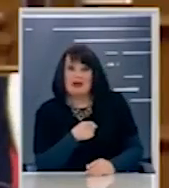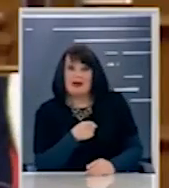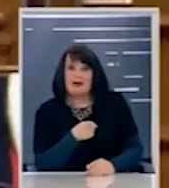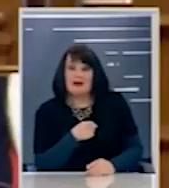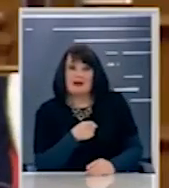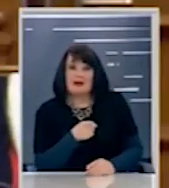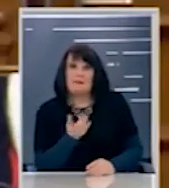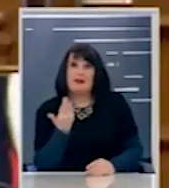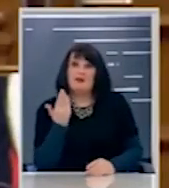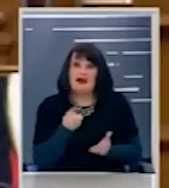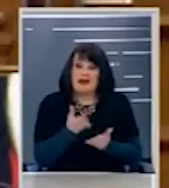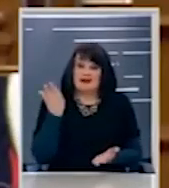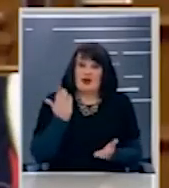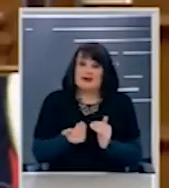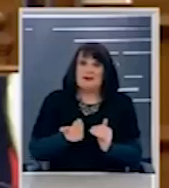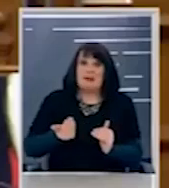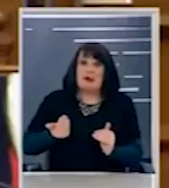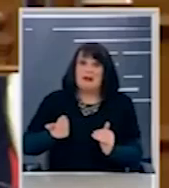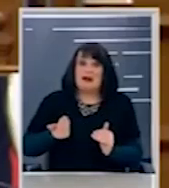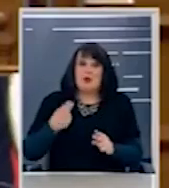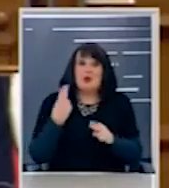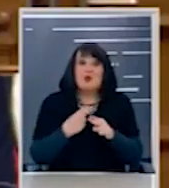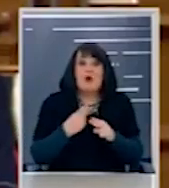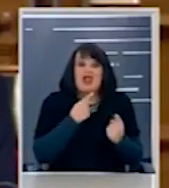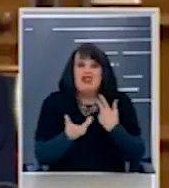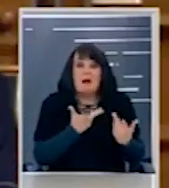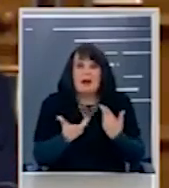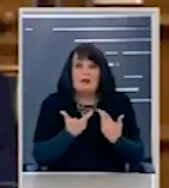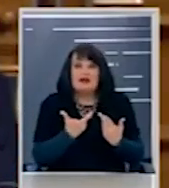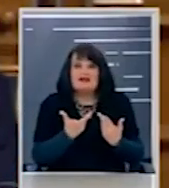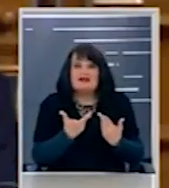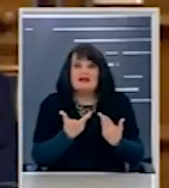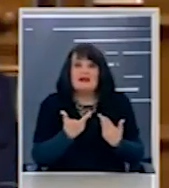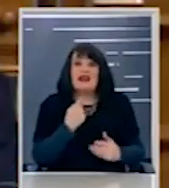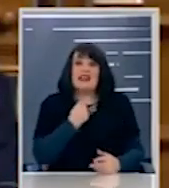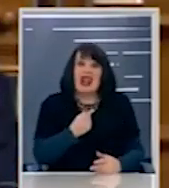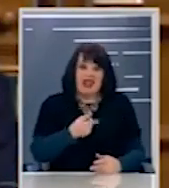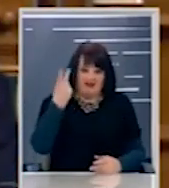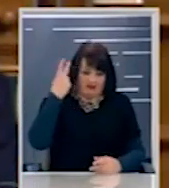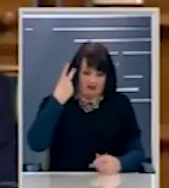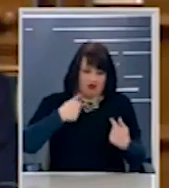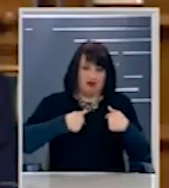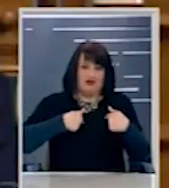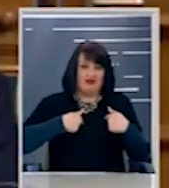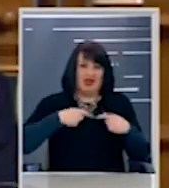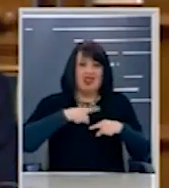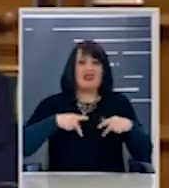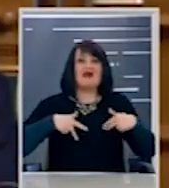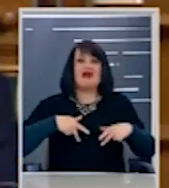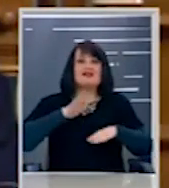λίγο πριν κλείσει, λίγο πριν την κρίσιμη διαπραγμάτευση και ρίχνει τα βάρη στην ελληνική πλευρά, διότι λέει